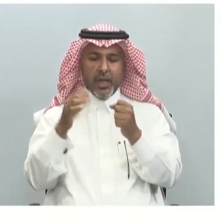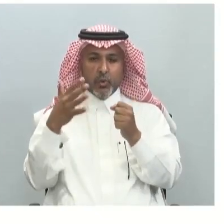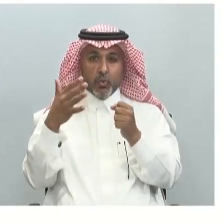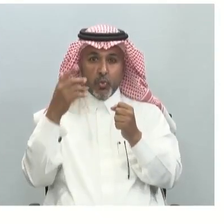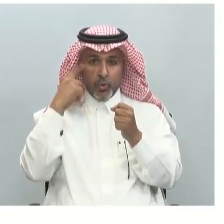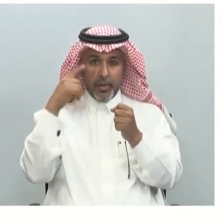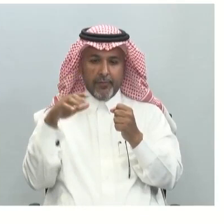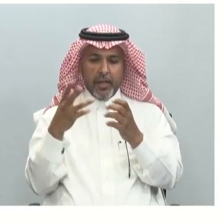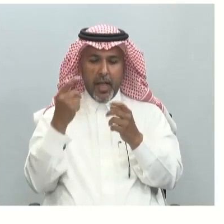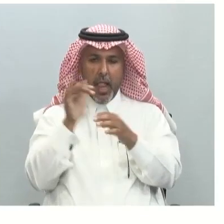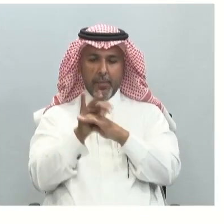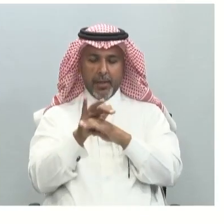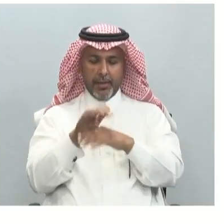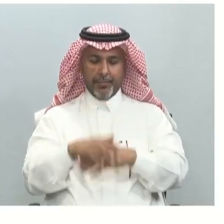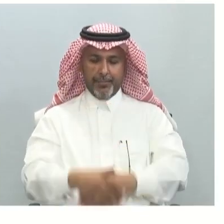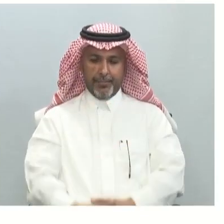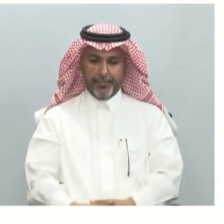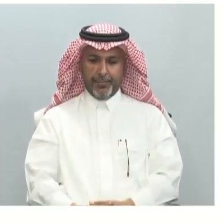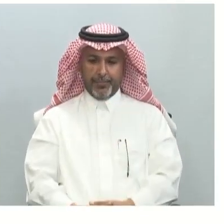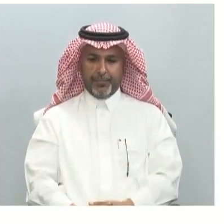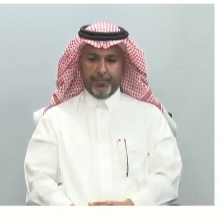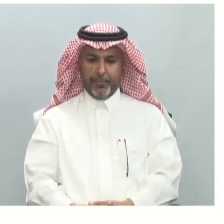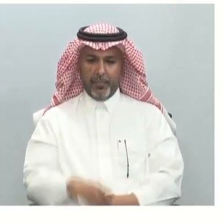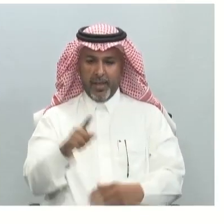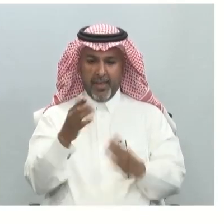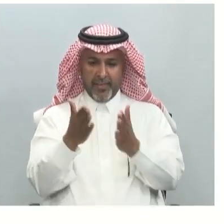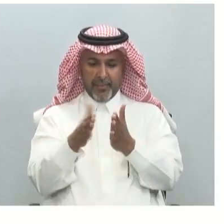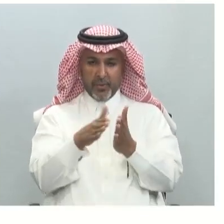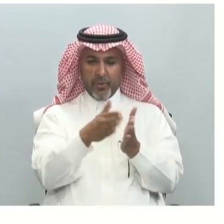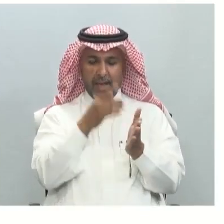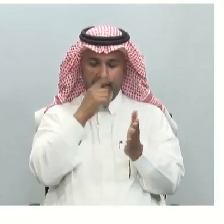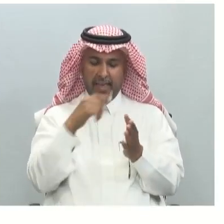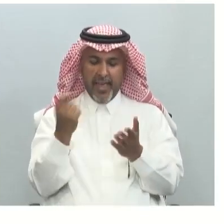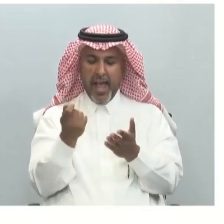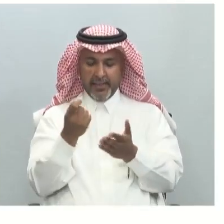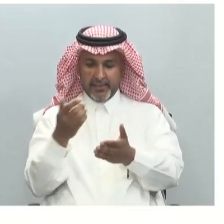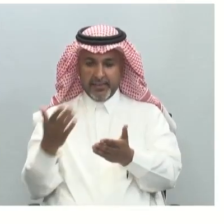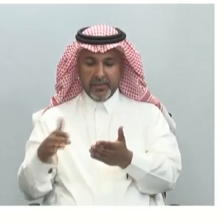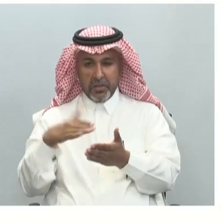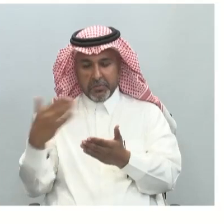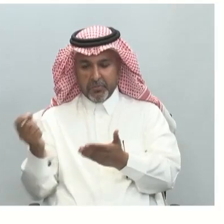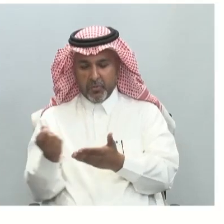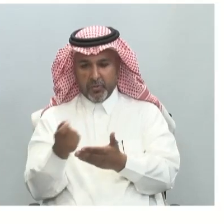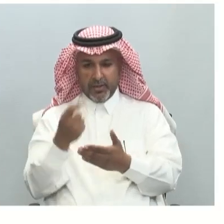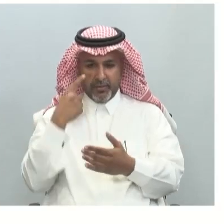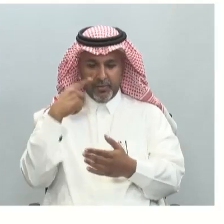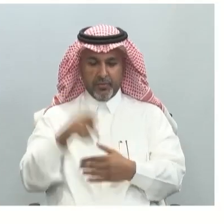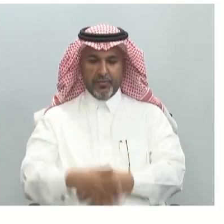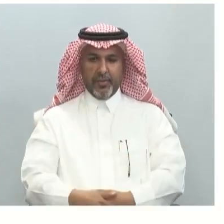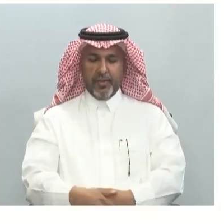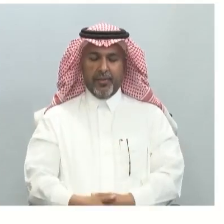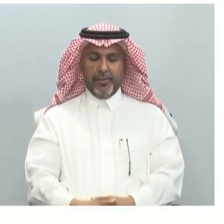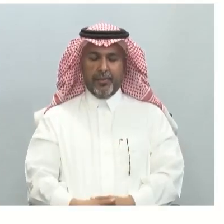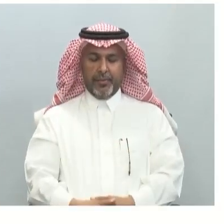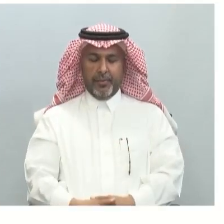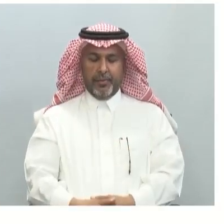لدينا مطويه هنا طبعا هذه مطويه مقترحه ممكن انك تطبقها عزيزي الطالب عزيزتي الطالبه ونبدا في التهيئه